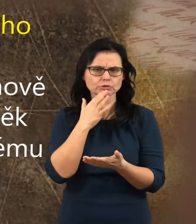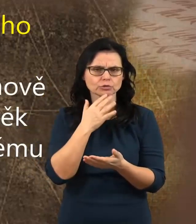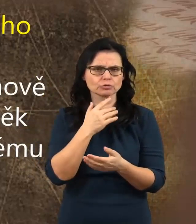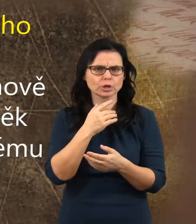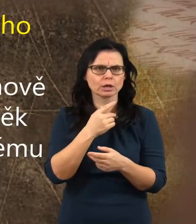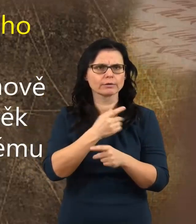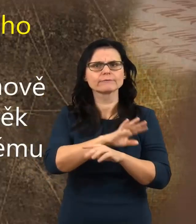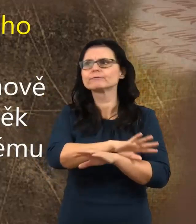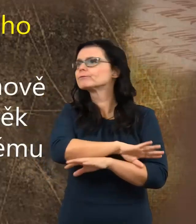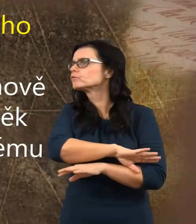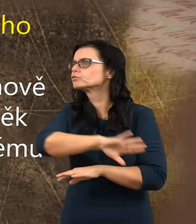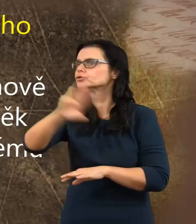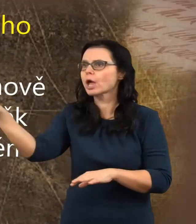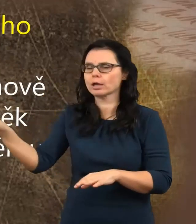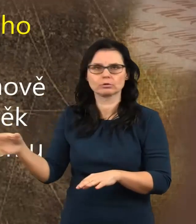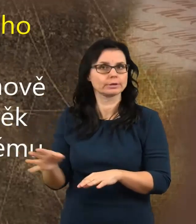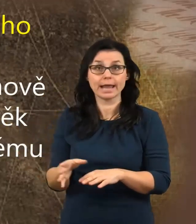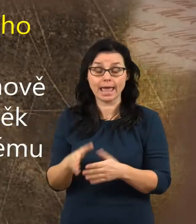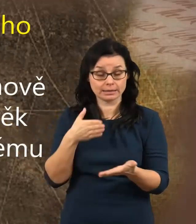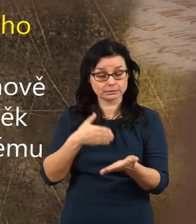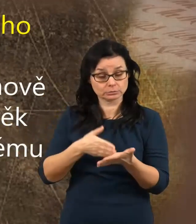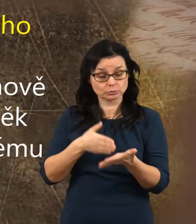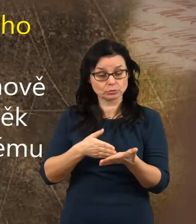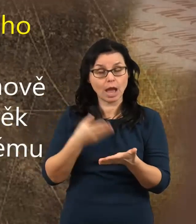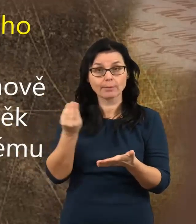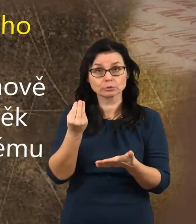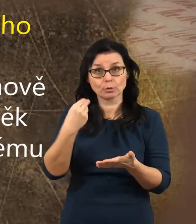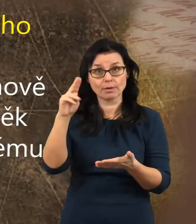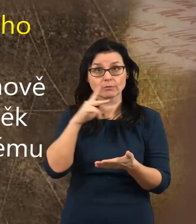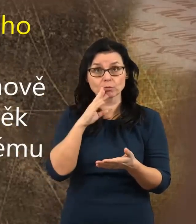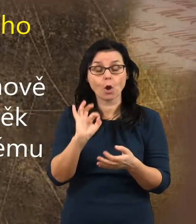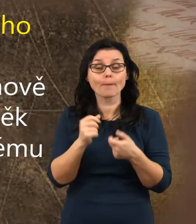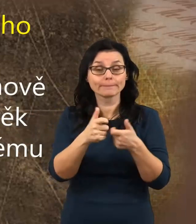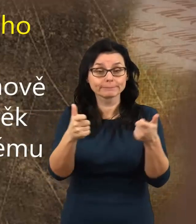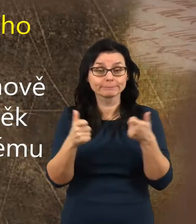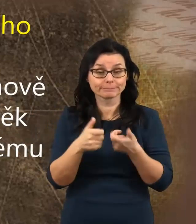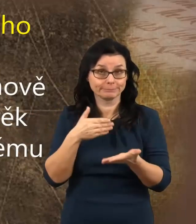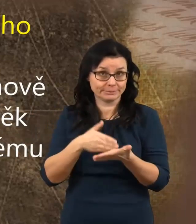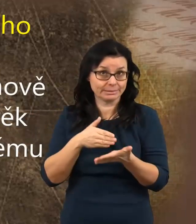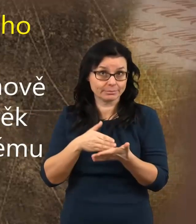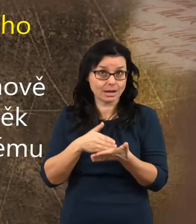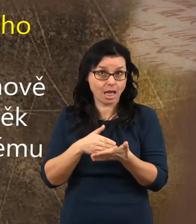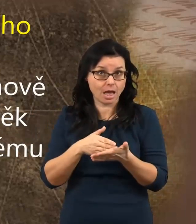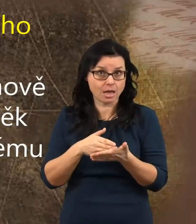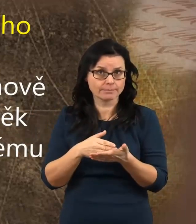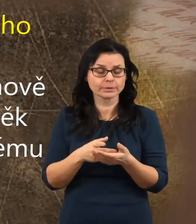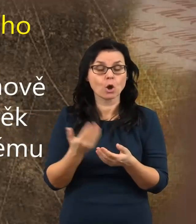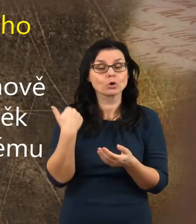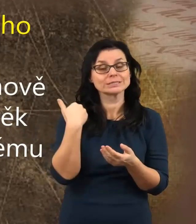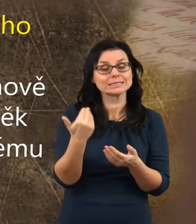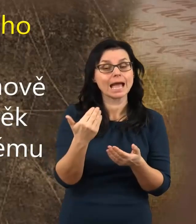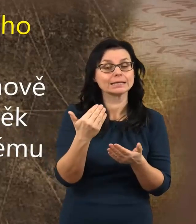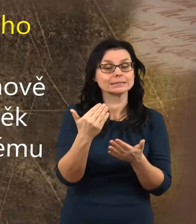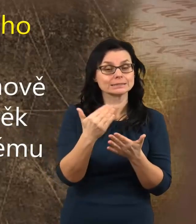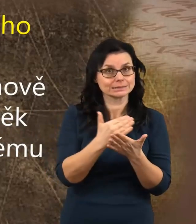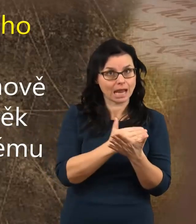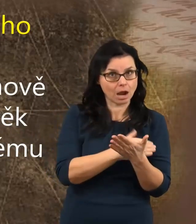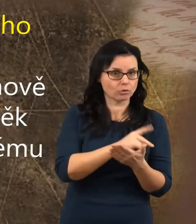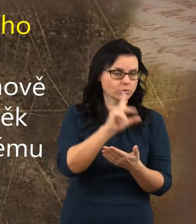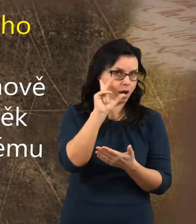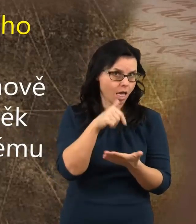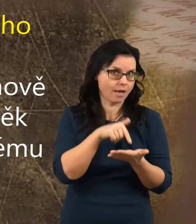písmo. Tím tady Apoštol Pavel hovoří o Biblii. Hovoří o starém zákoně v první řadě.